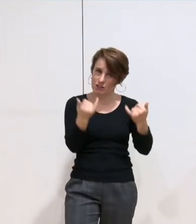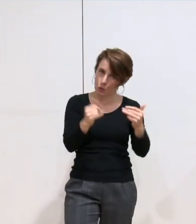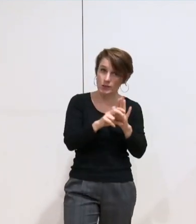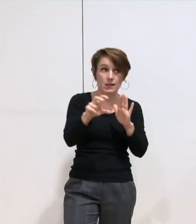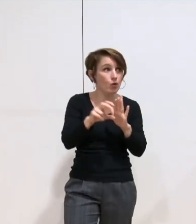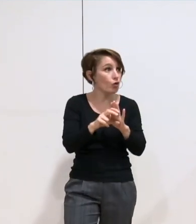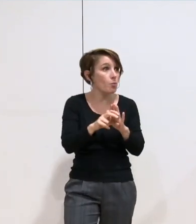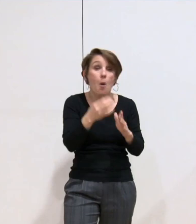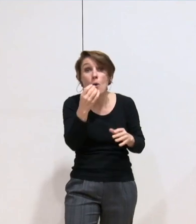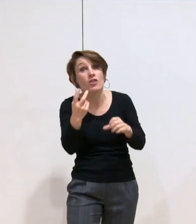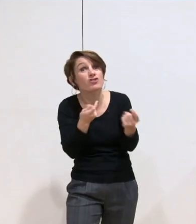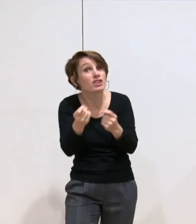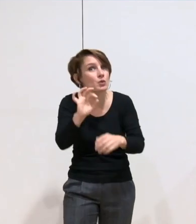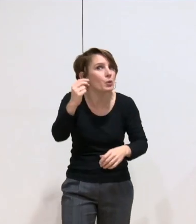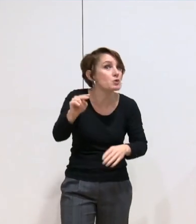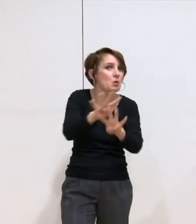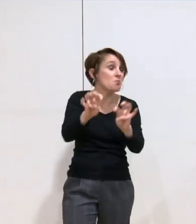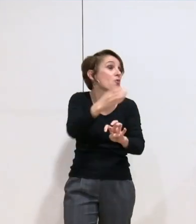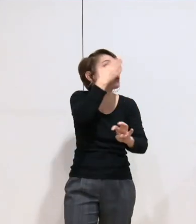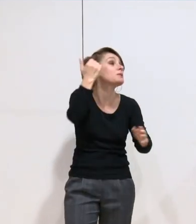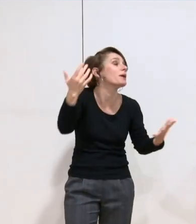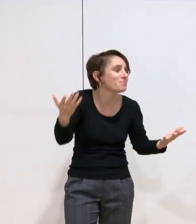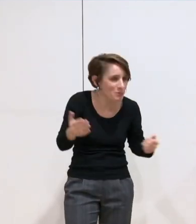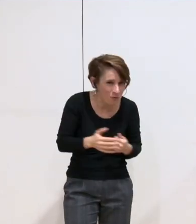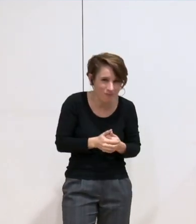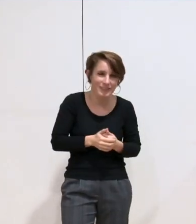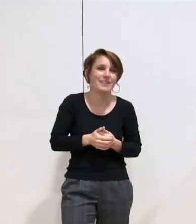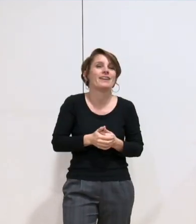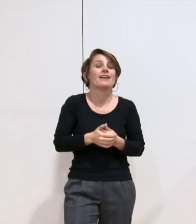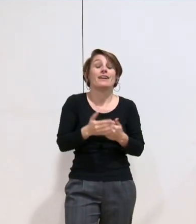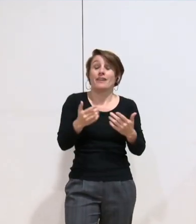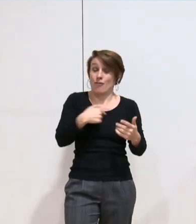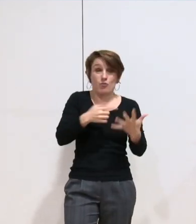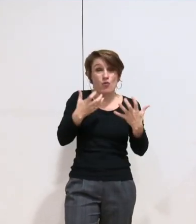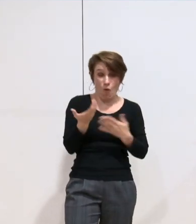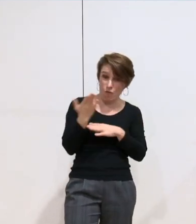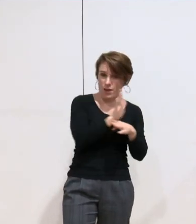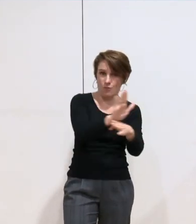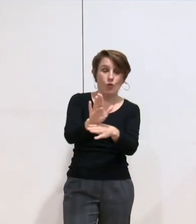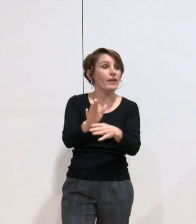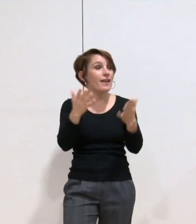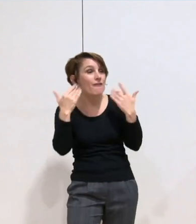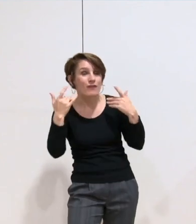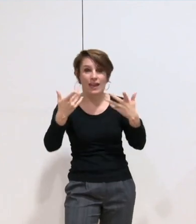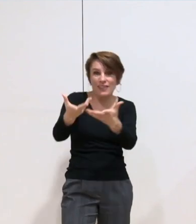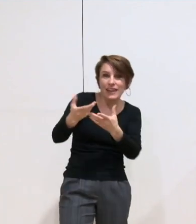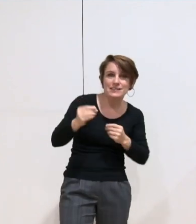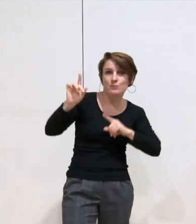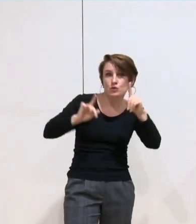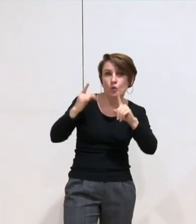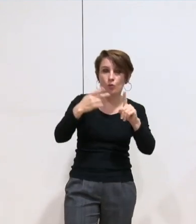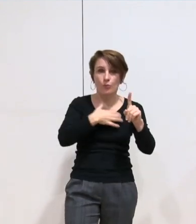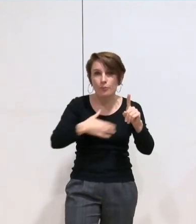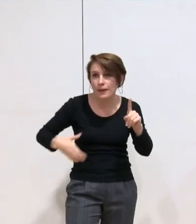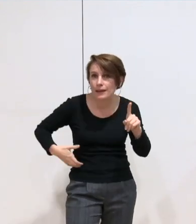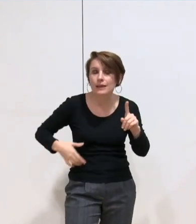ne le saurons pas, des frais de réception de la collectivité et des frais